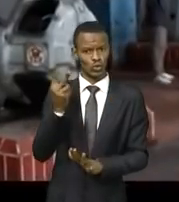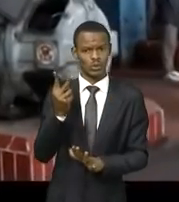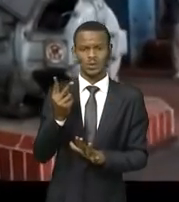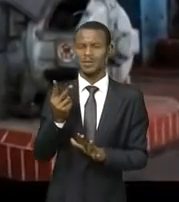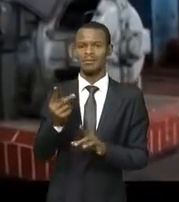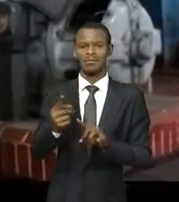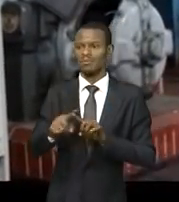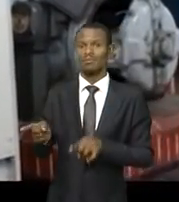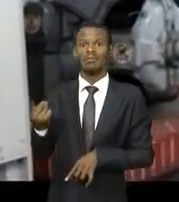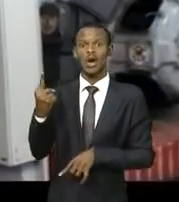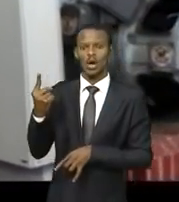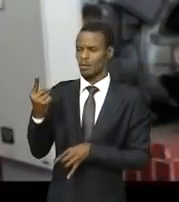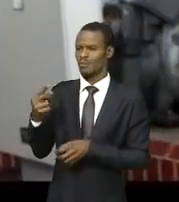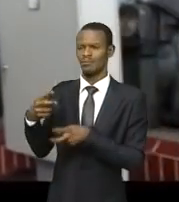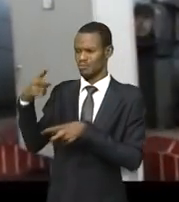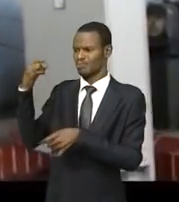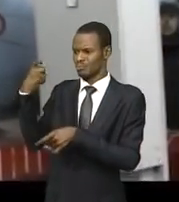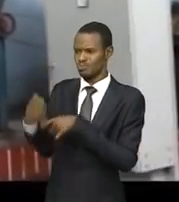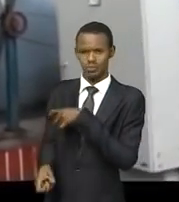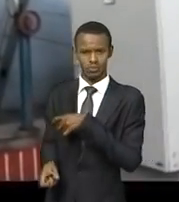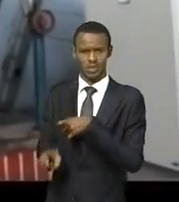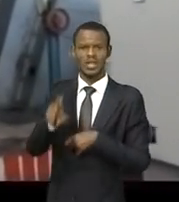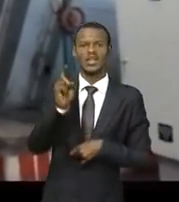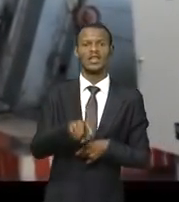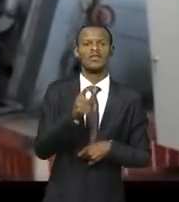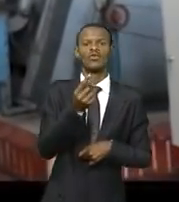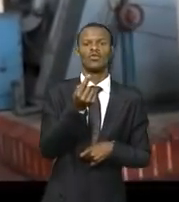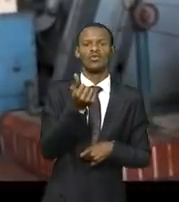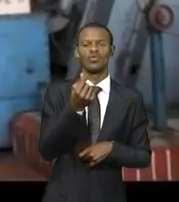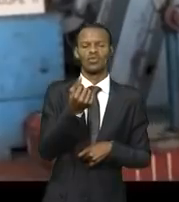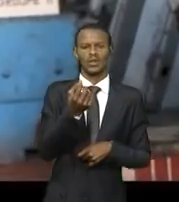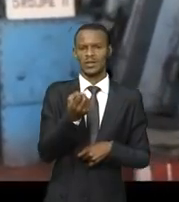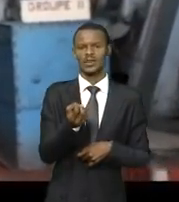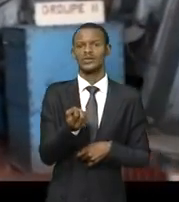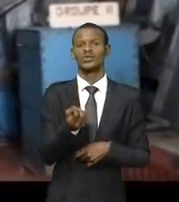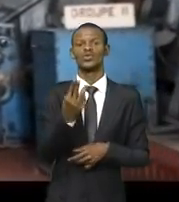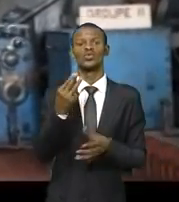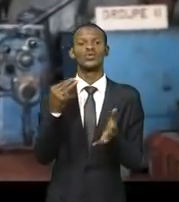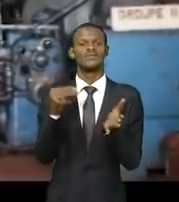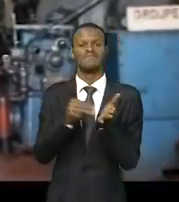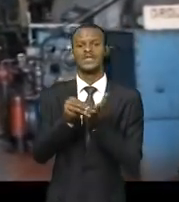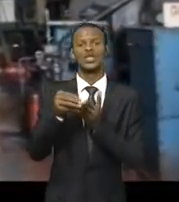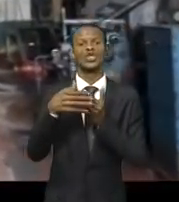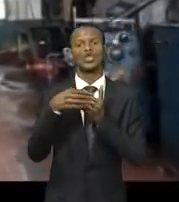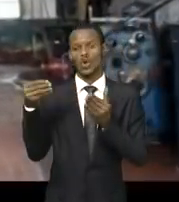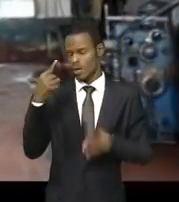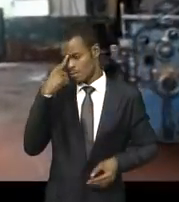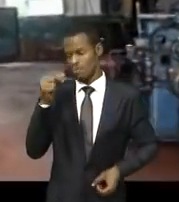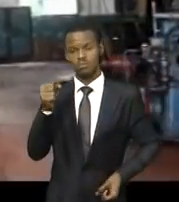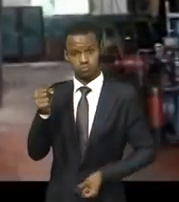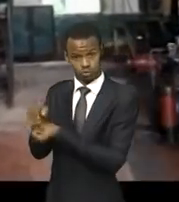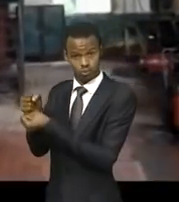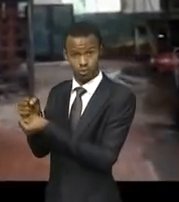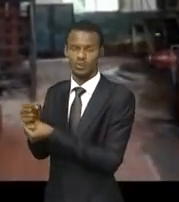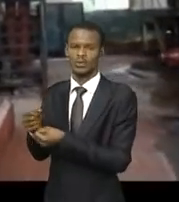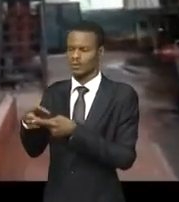dollars pour leur réparation. Malgré les travaux faits avec les moyens de bord, comme le précise le directeur de l'NRK,